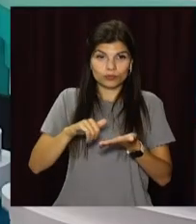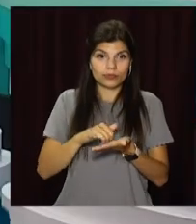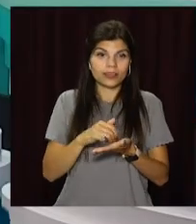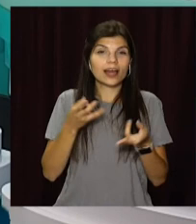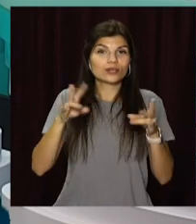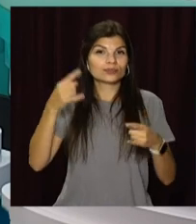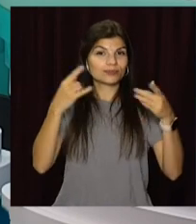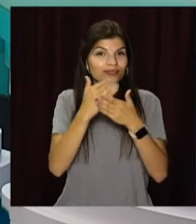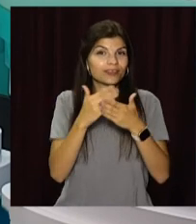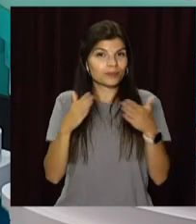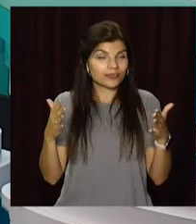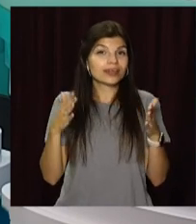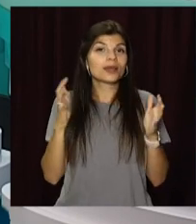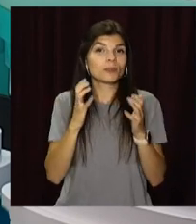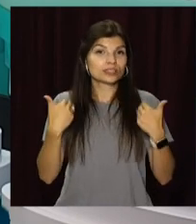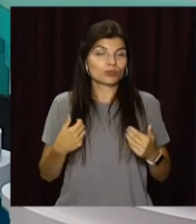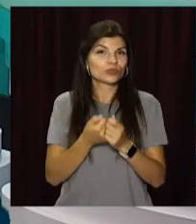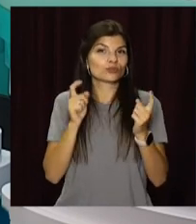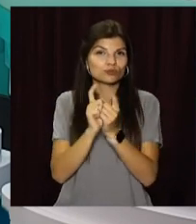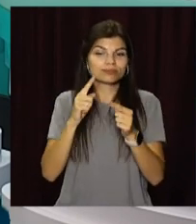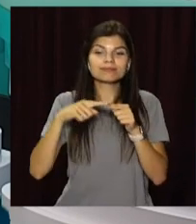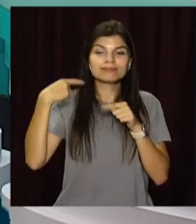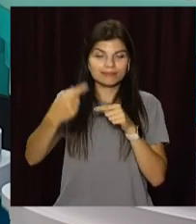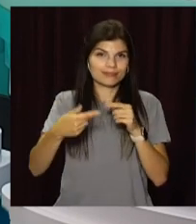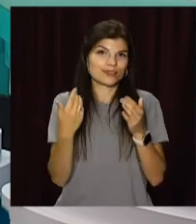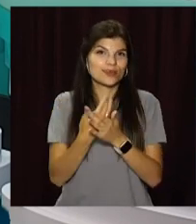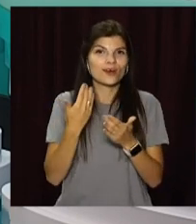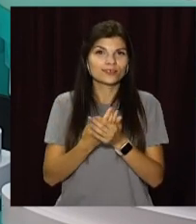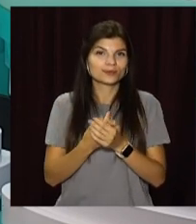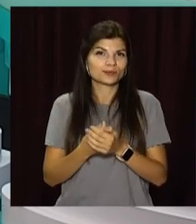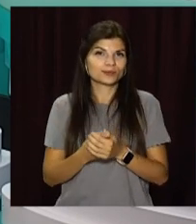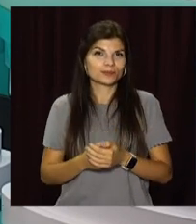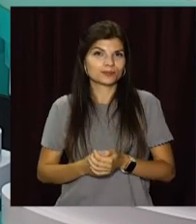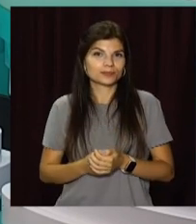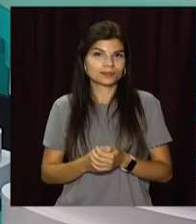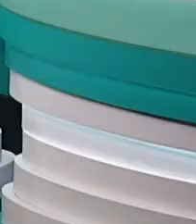Залишайтесь відкритим, бережіть себе та до зустрічі у вечірньому випуску новин.